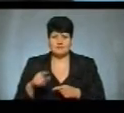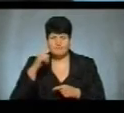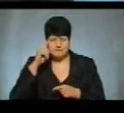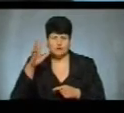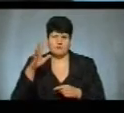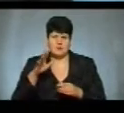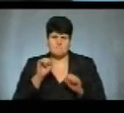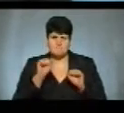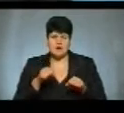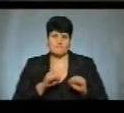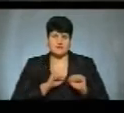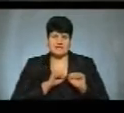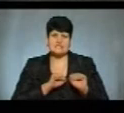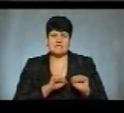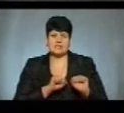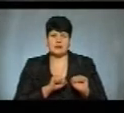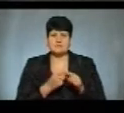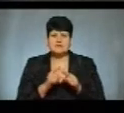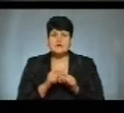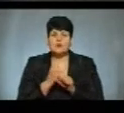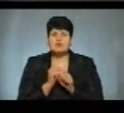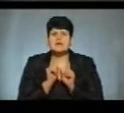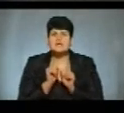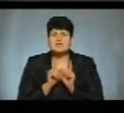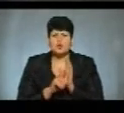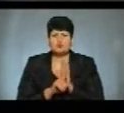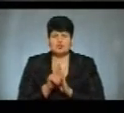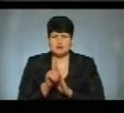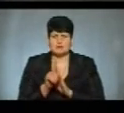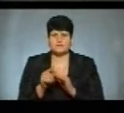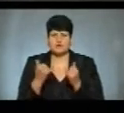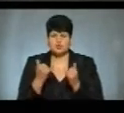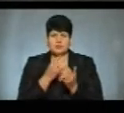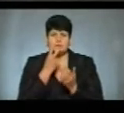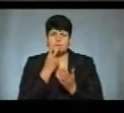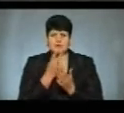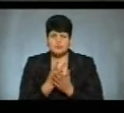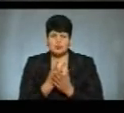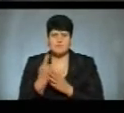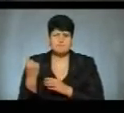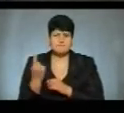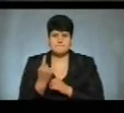правозахисниками. Ця робота тільки розпочалася, сьогодні ми презентуємо